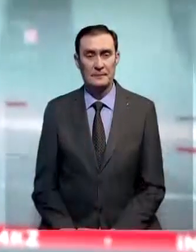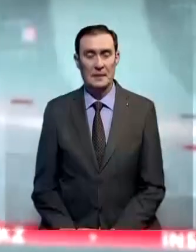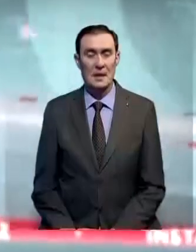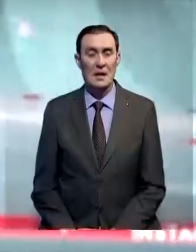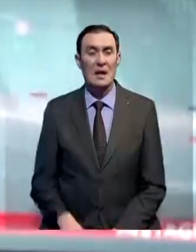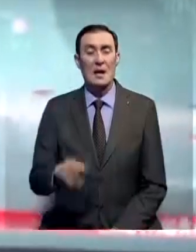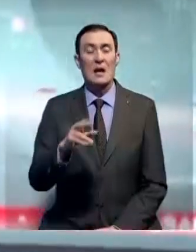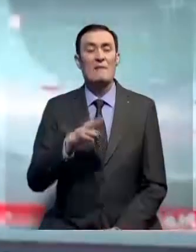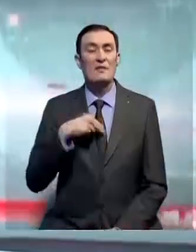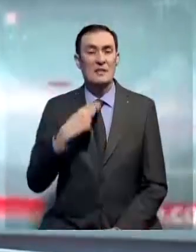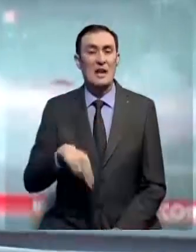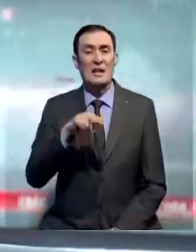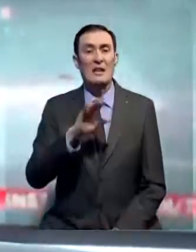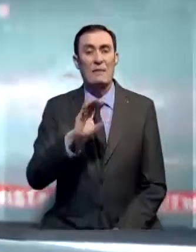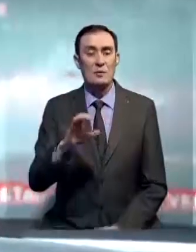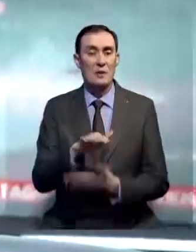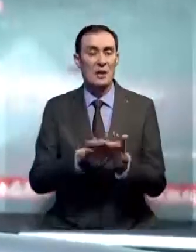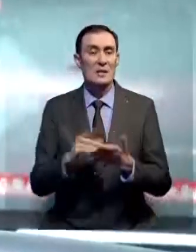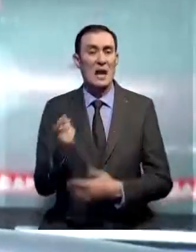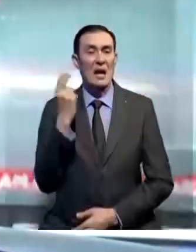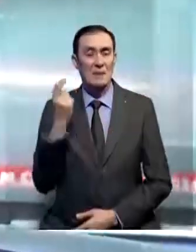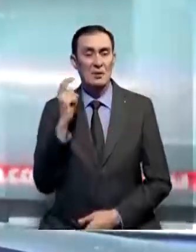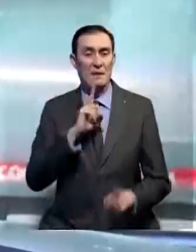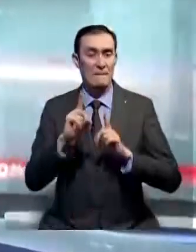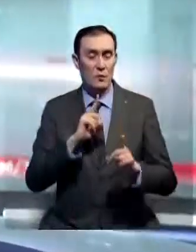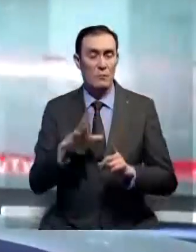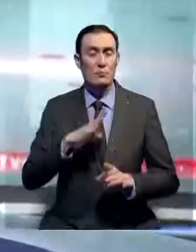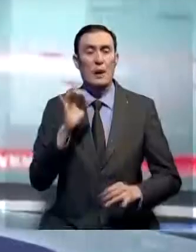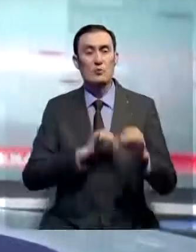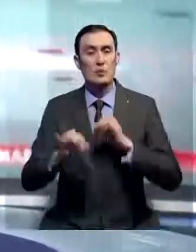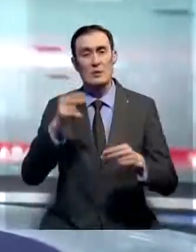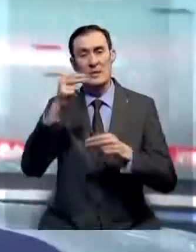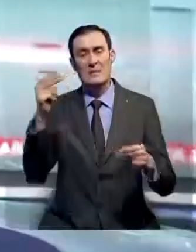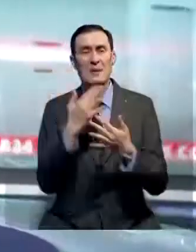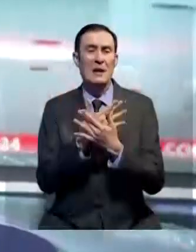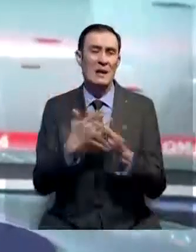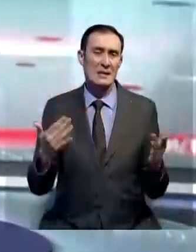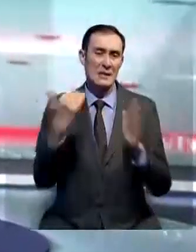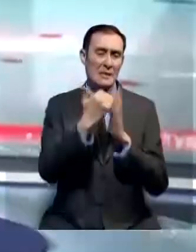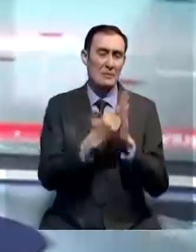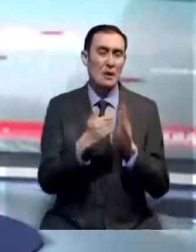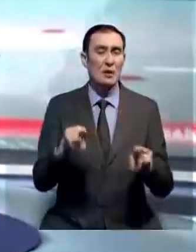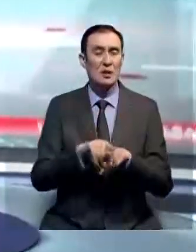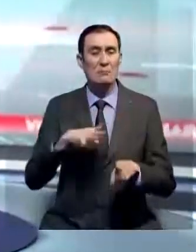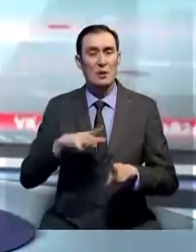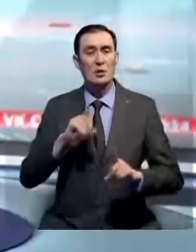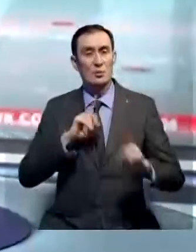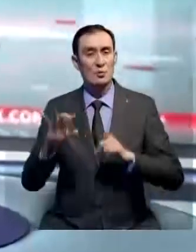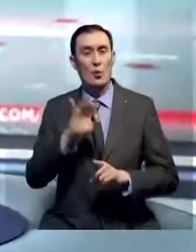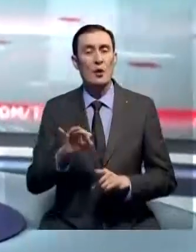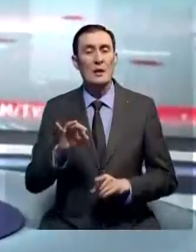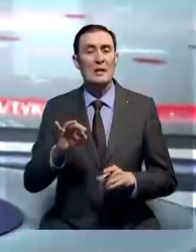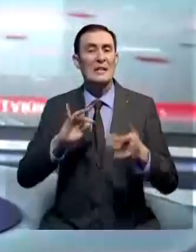В Давосе продолжается Всемирный экономический форум. На его полях обсуждают темы разного спектра. Не обошлось и без дискуссии